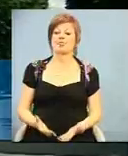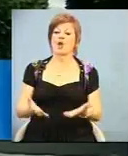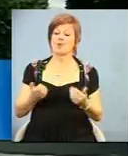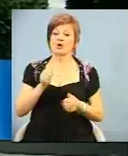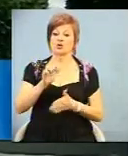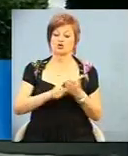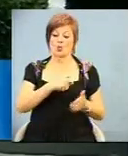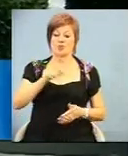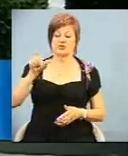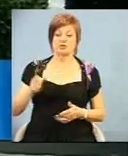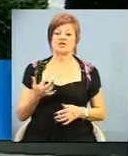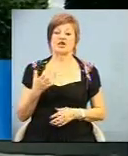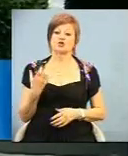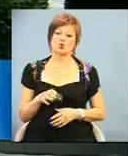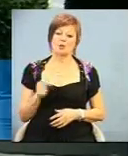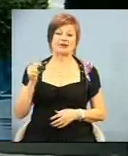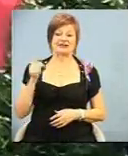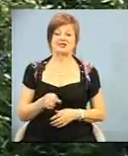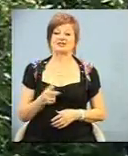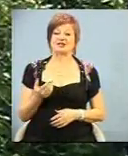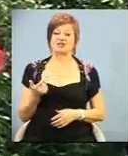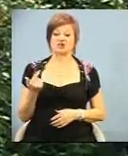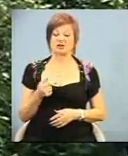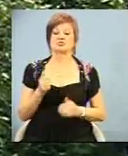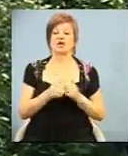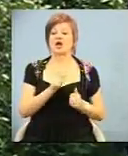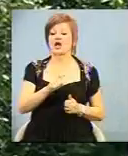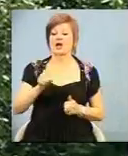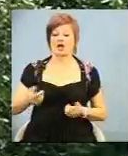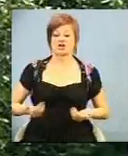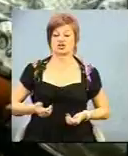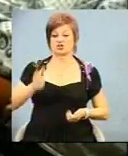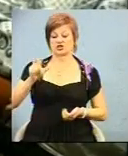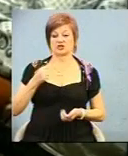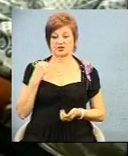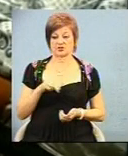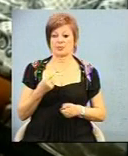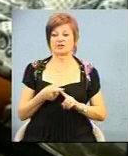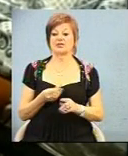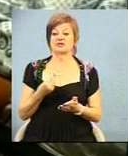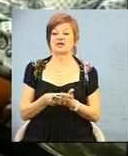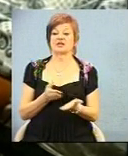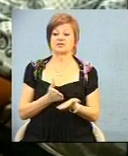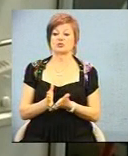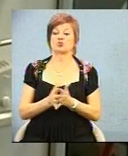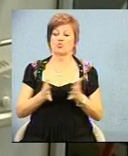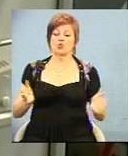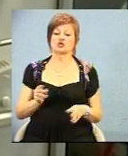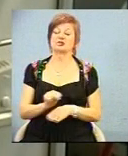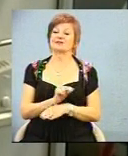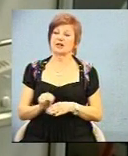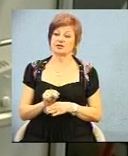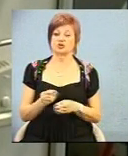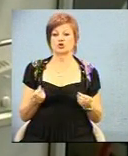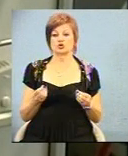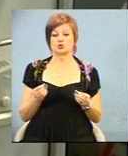від депутата кілька сотень або ж тисяч гривень може кожен житель Запоріжжя. Здебільшого спрямовують кошти на лікування. Сума коливається